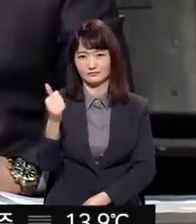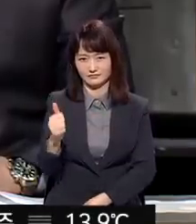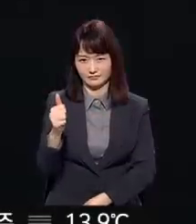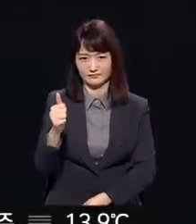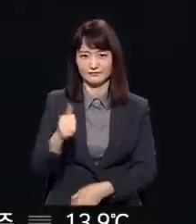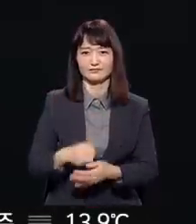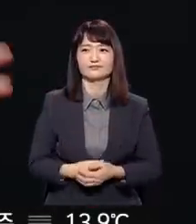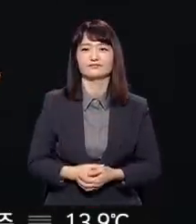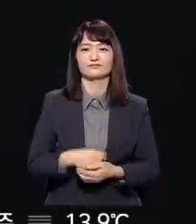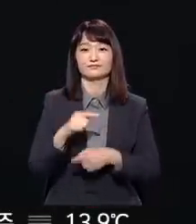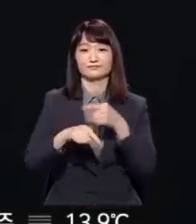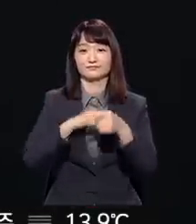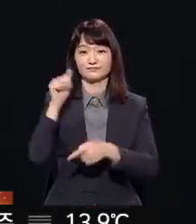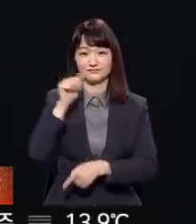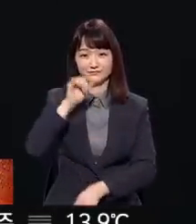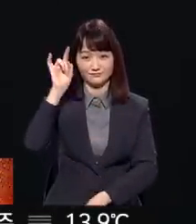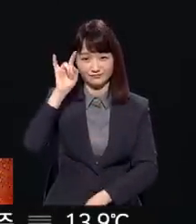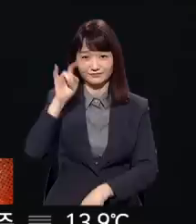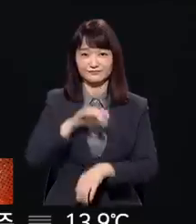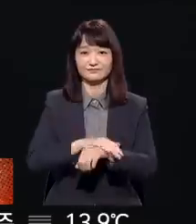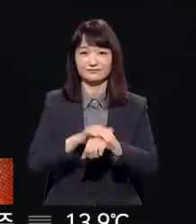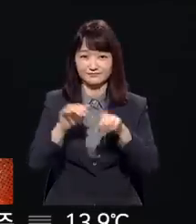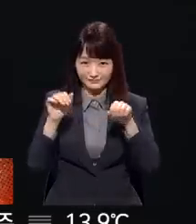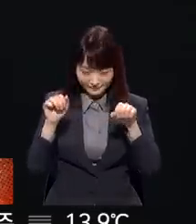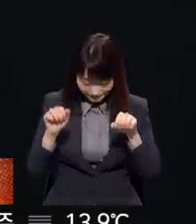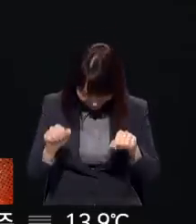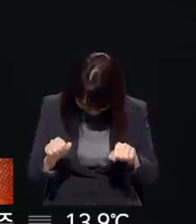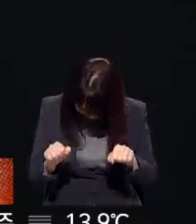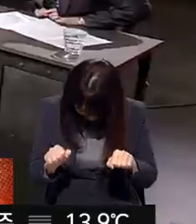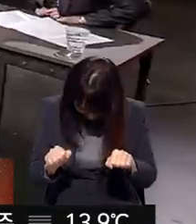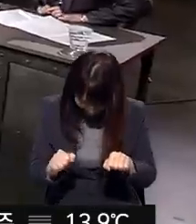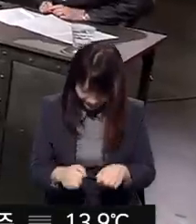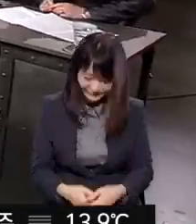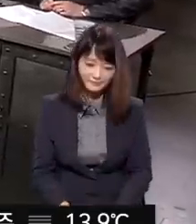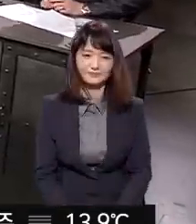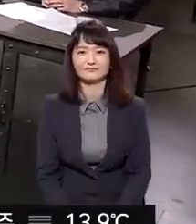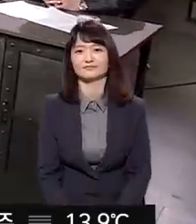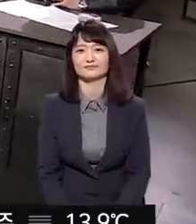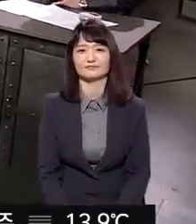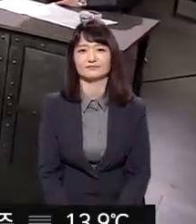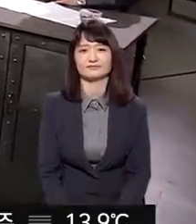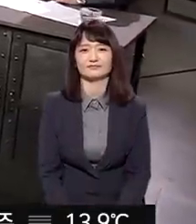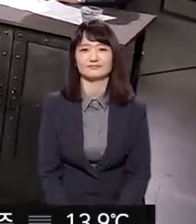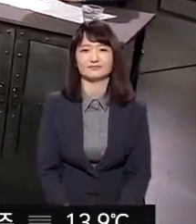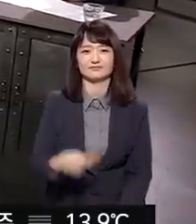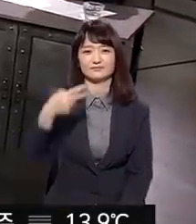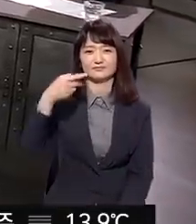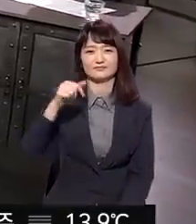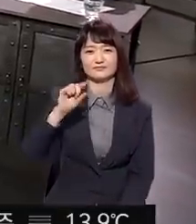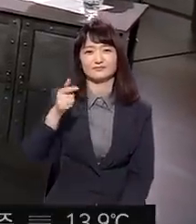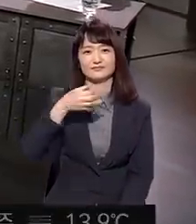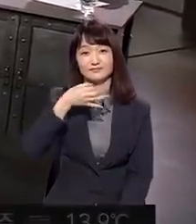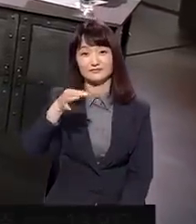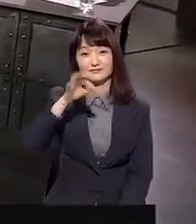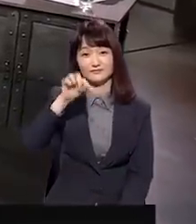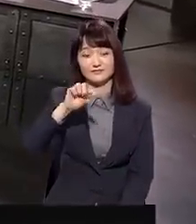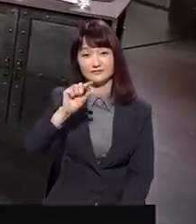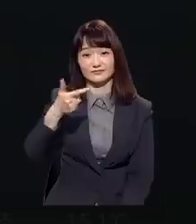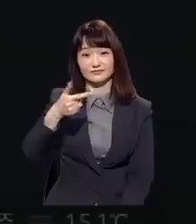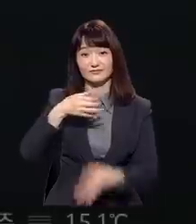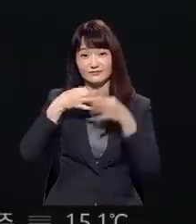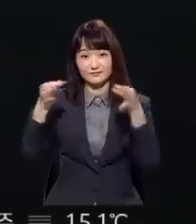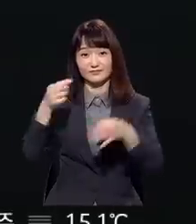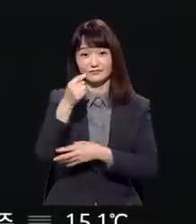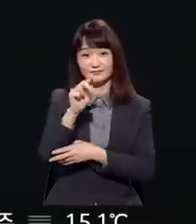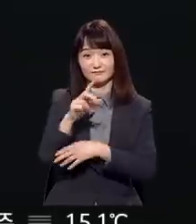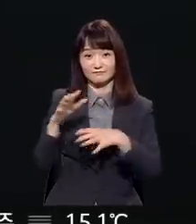그리고 예 박준혜 수호 선생님 나오셨습니다. 안녕하세요. 안녕하십니까. 예, 사반육반 하면서 TV 앞에 온 가족이